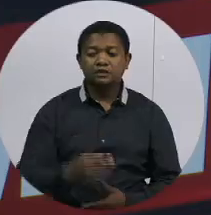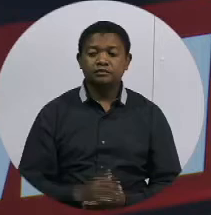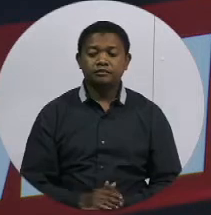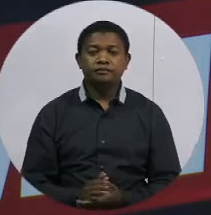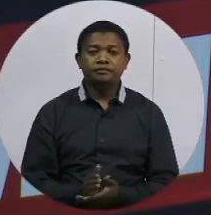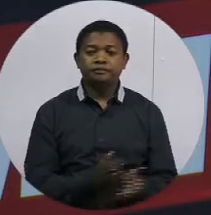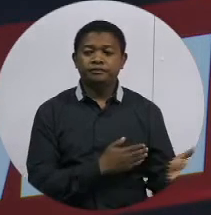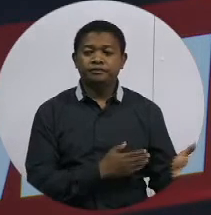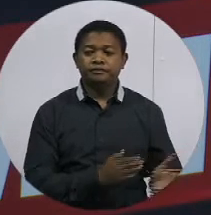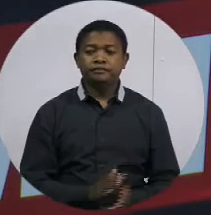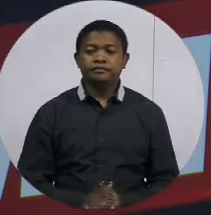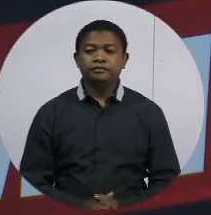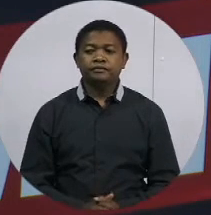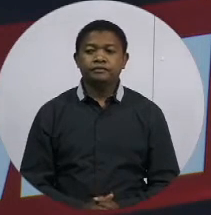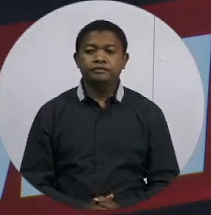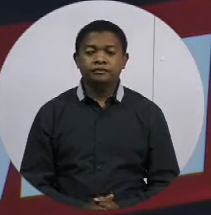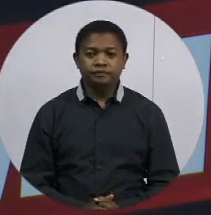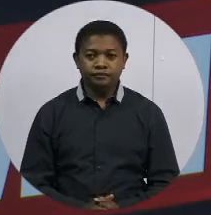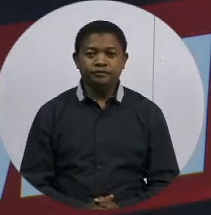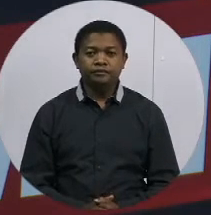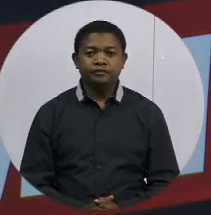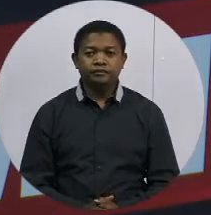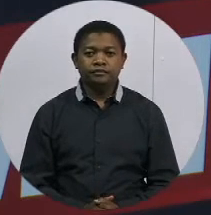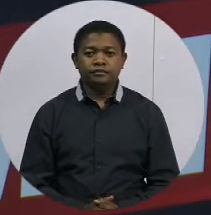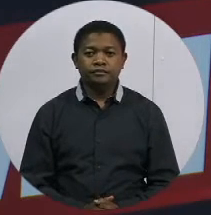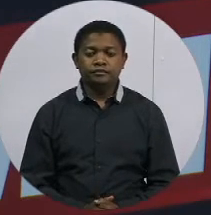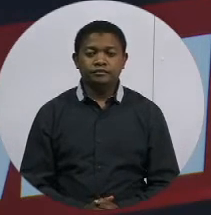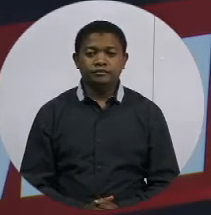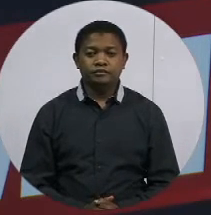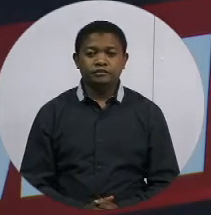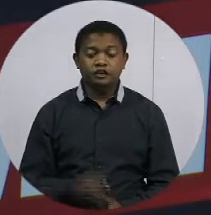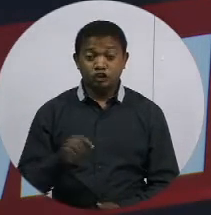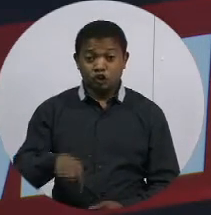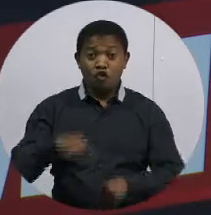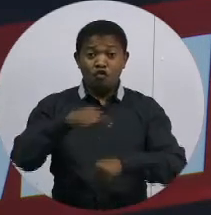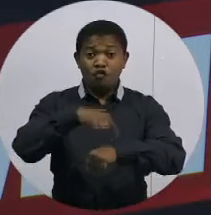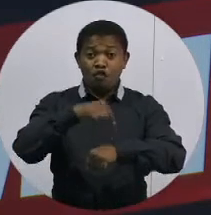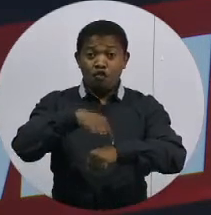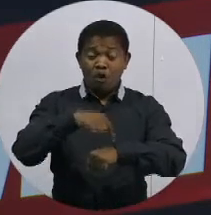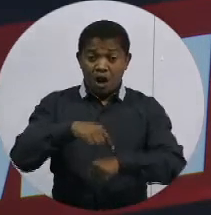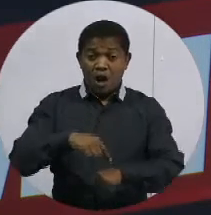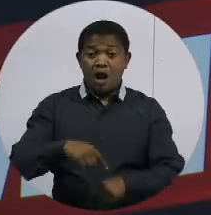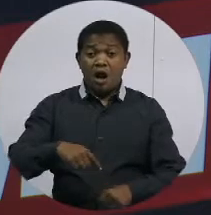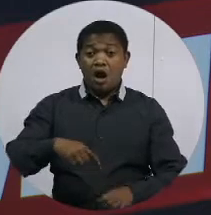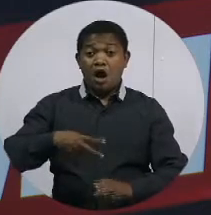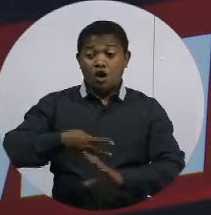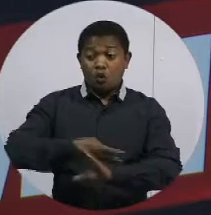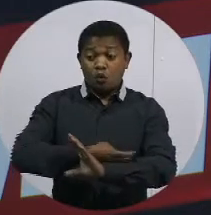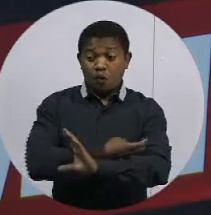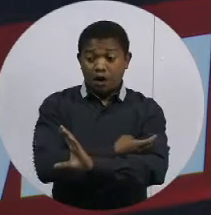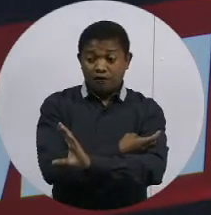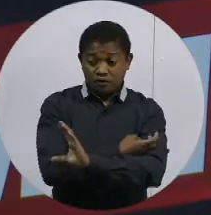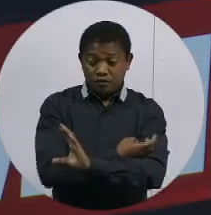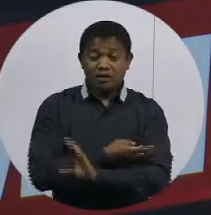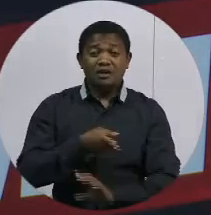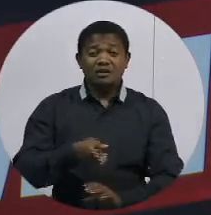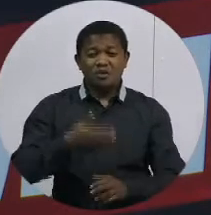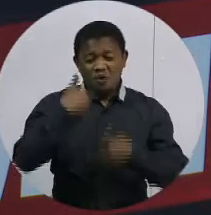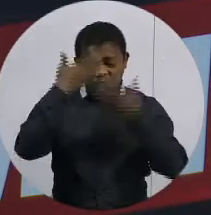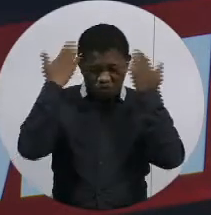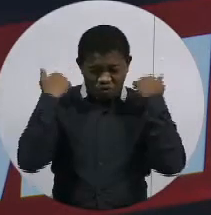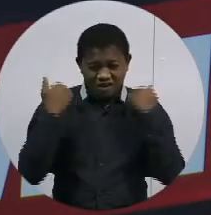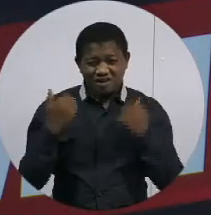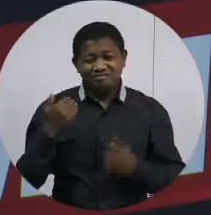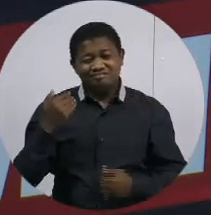Matsiaro kivy sy ketraka ny olona amin'izao fotoan'ny coronavirus izao indrindra ny fiverenana indray amin'ny fiboana tsy vitsy anefa